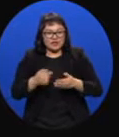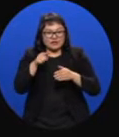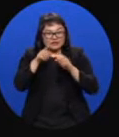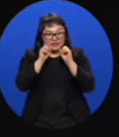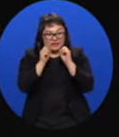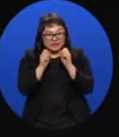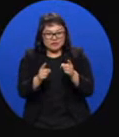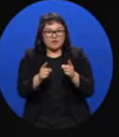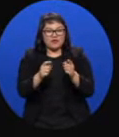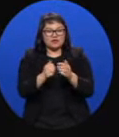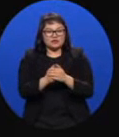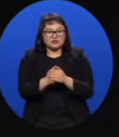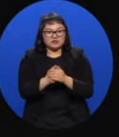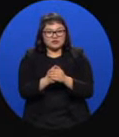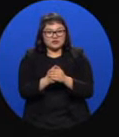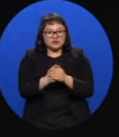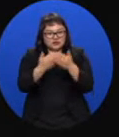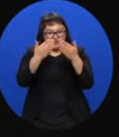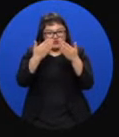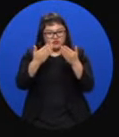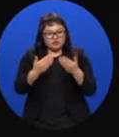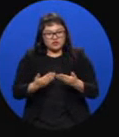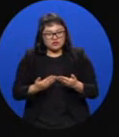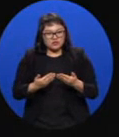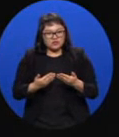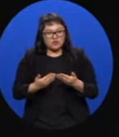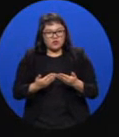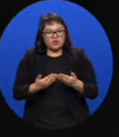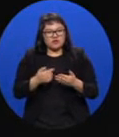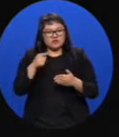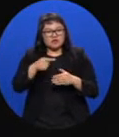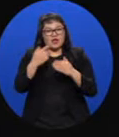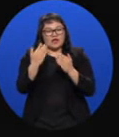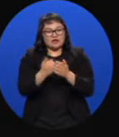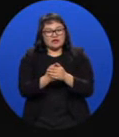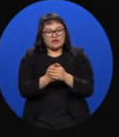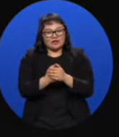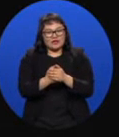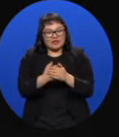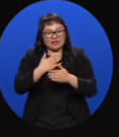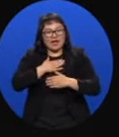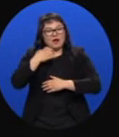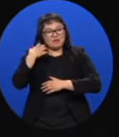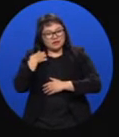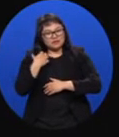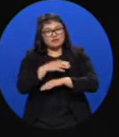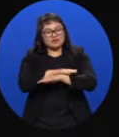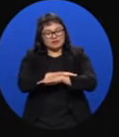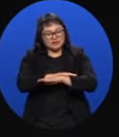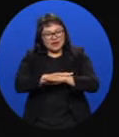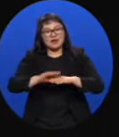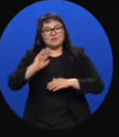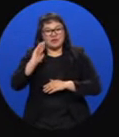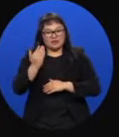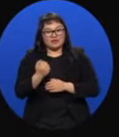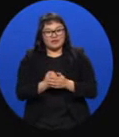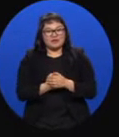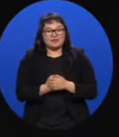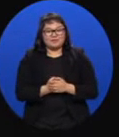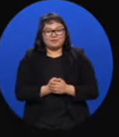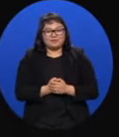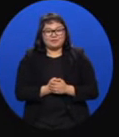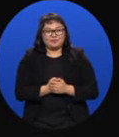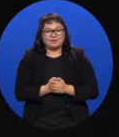기회를 이렇게 주어질 것이고 그 기회를 저는 마땅히 소임을 다하면 된다고 생각합니다. 그런 의미로 세모를